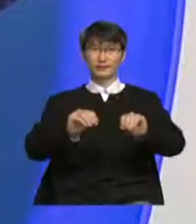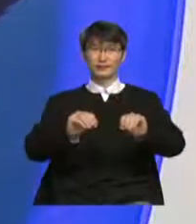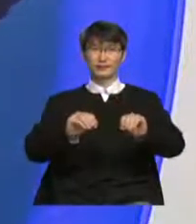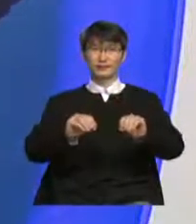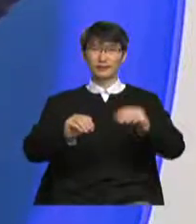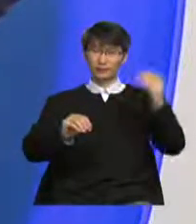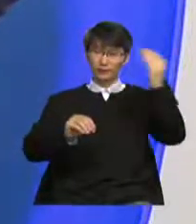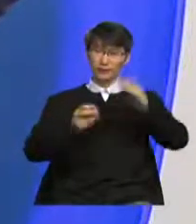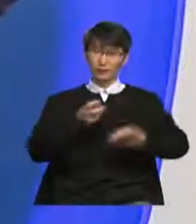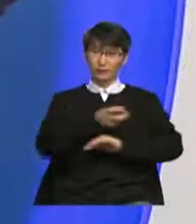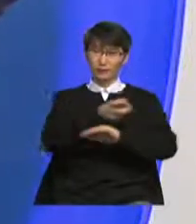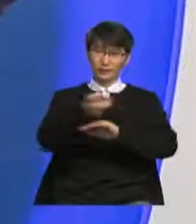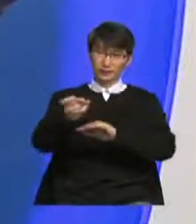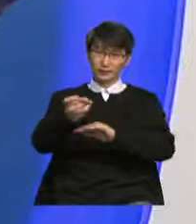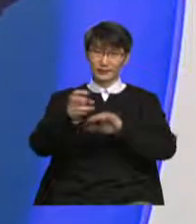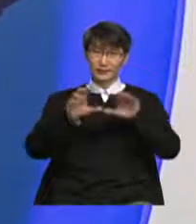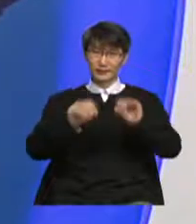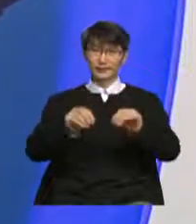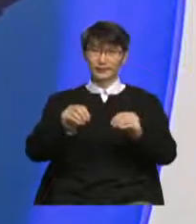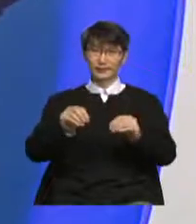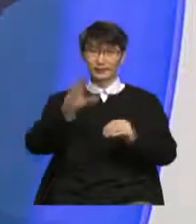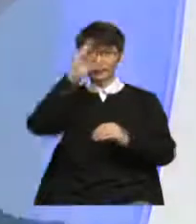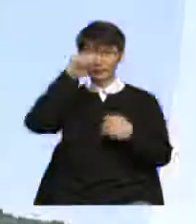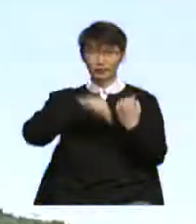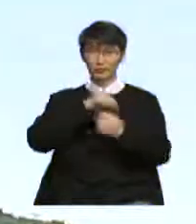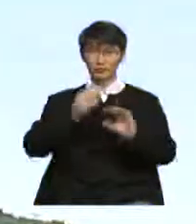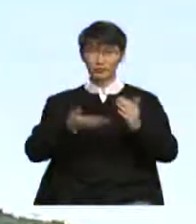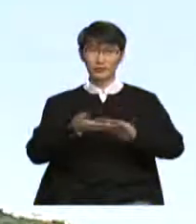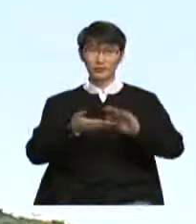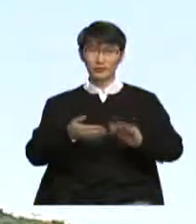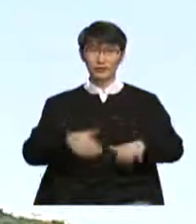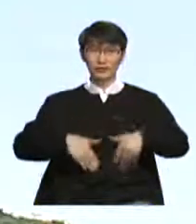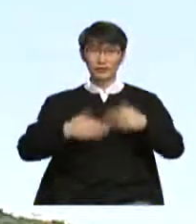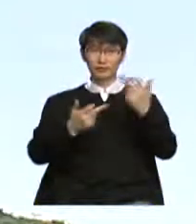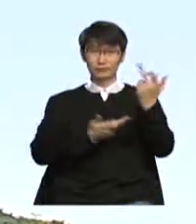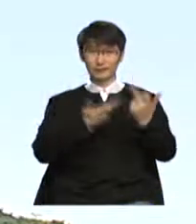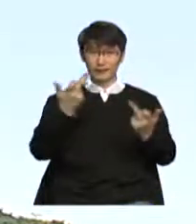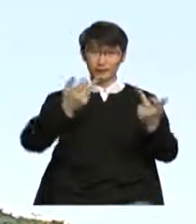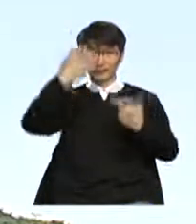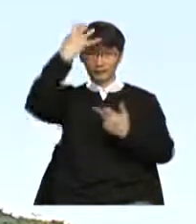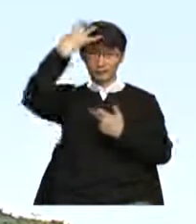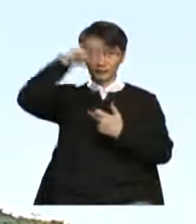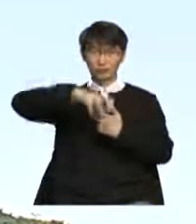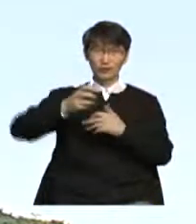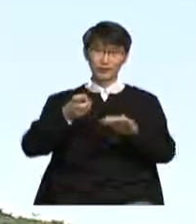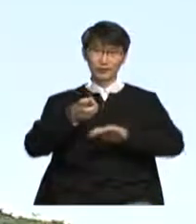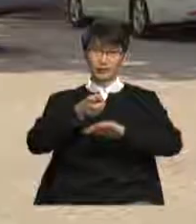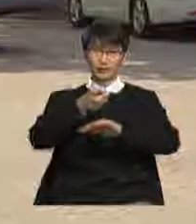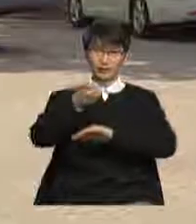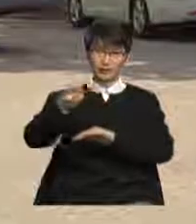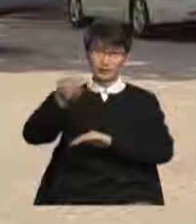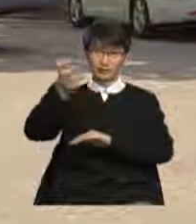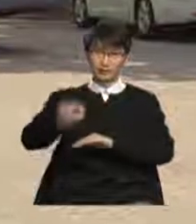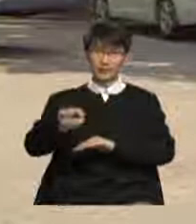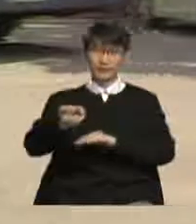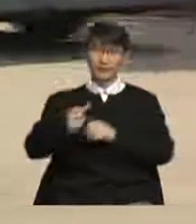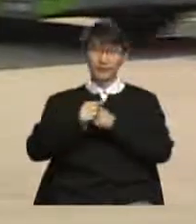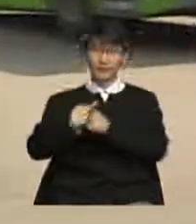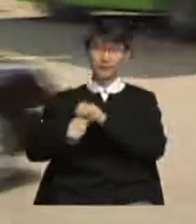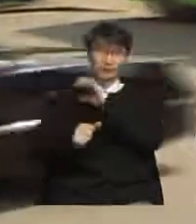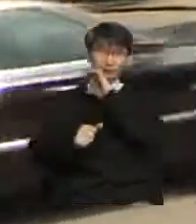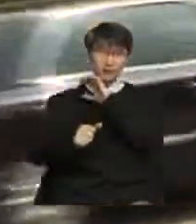경유 관광버스의 진입 제한이 시범 운영됩니다. 남산 정상부의 관광버스 장기 주정차에 따른